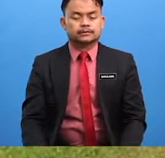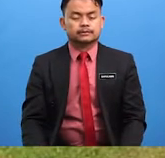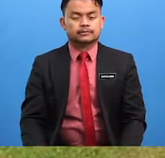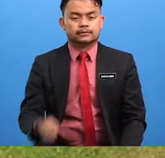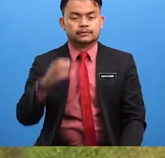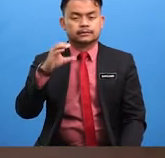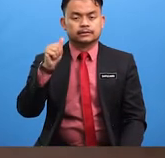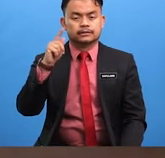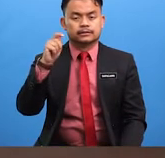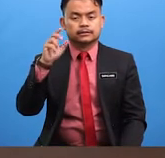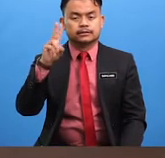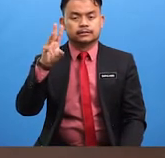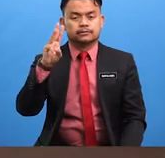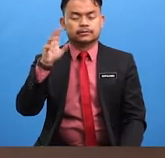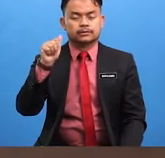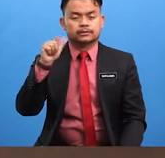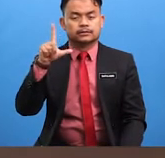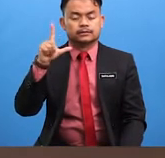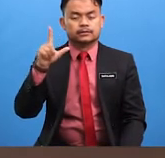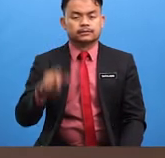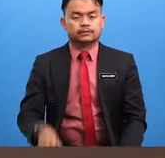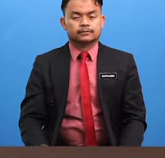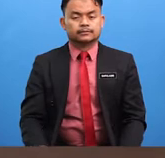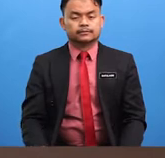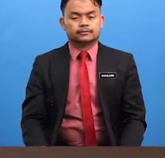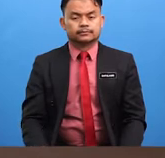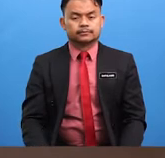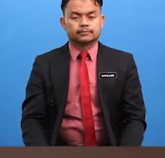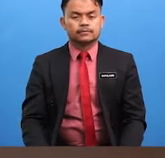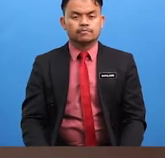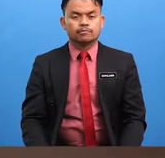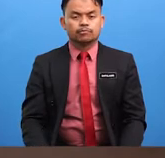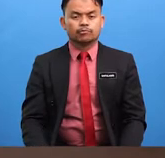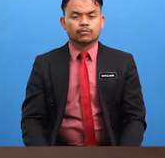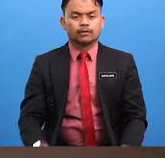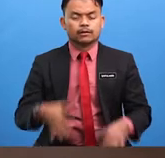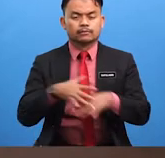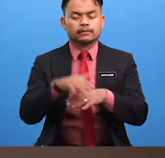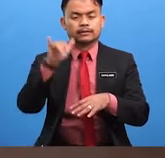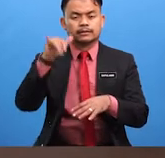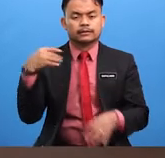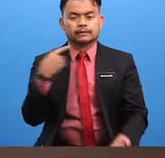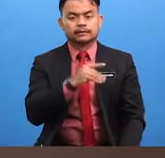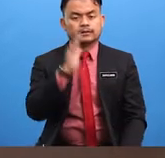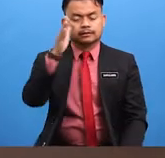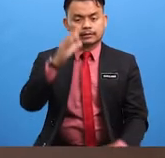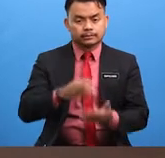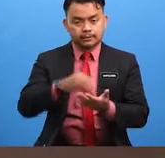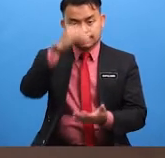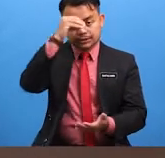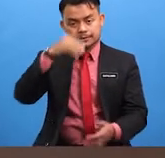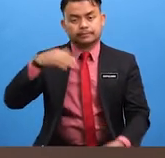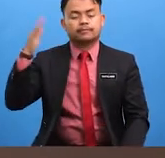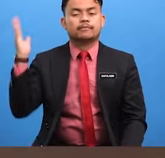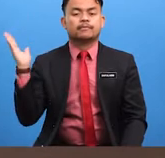Sembilan. Sekarang, mari kita belajar menganyam. Anyaman yang kita akan pelajari ialah bakul cendera hati.